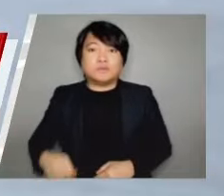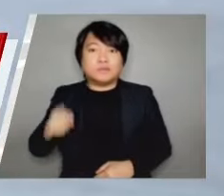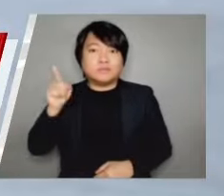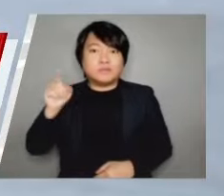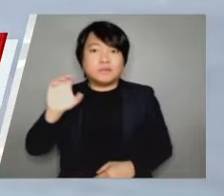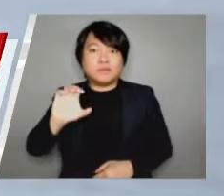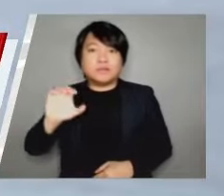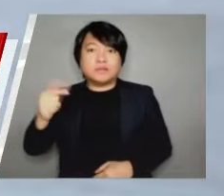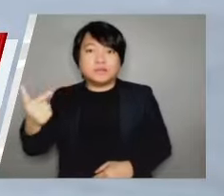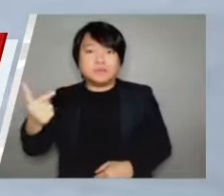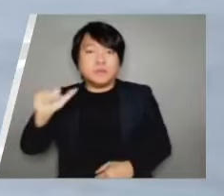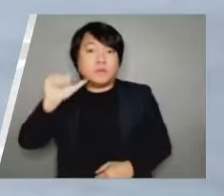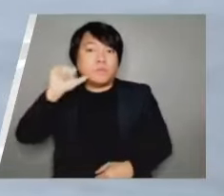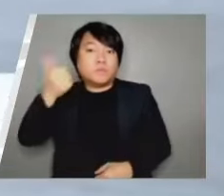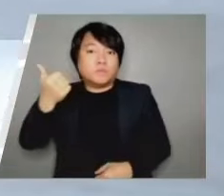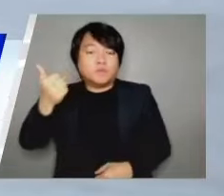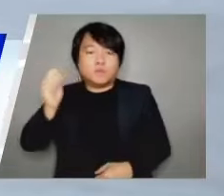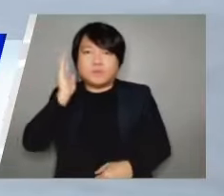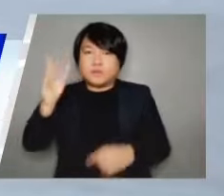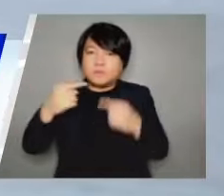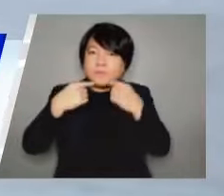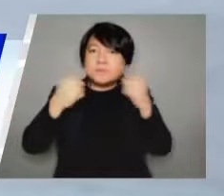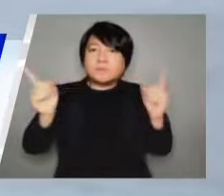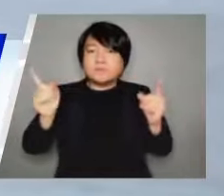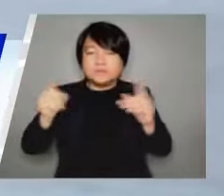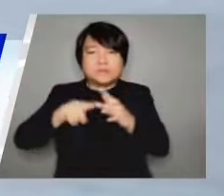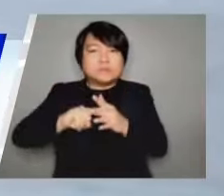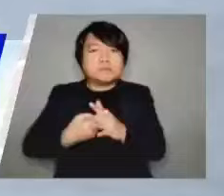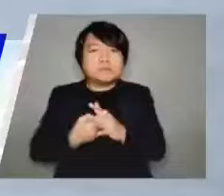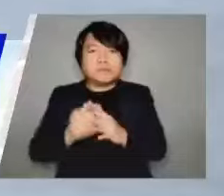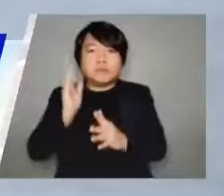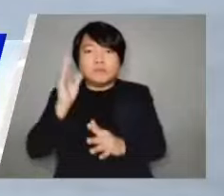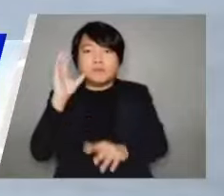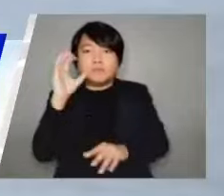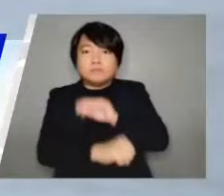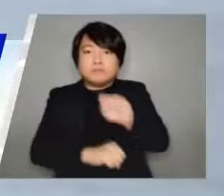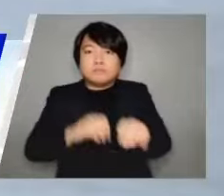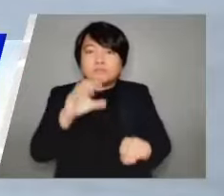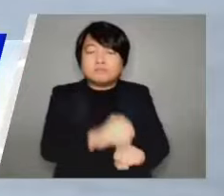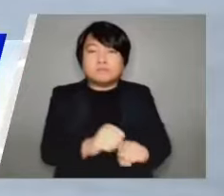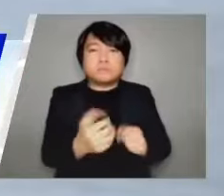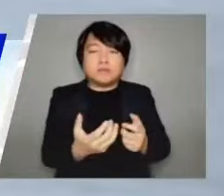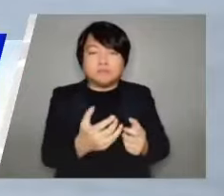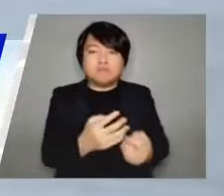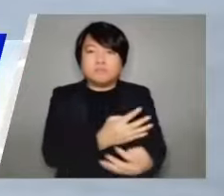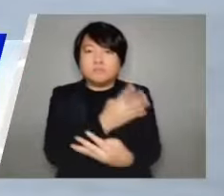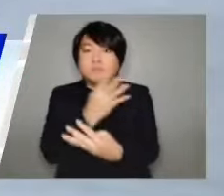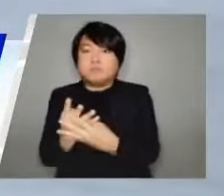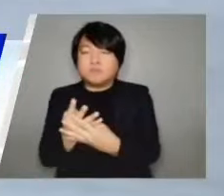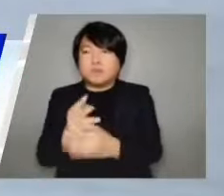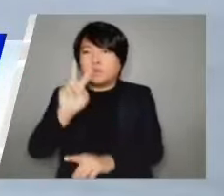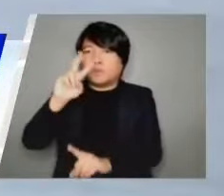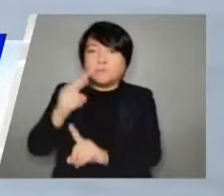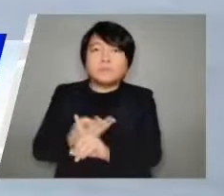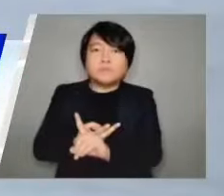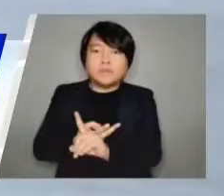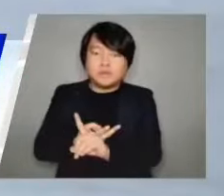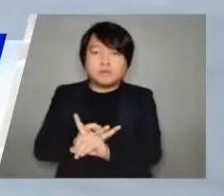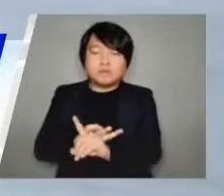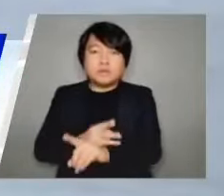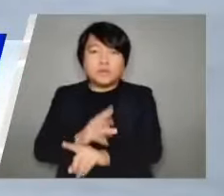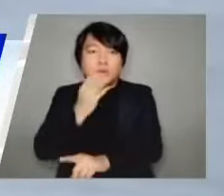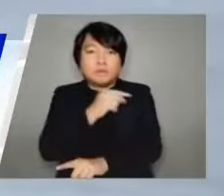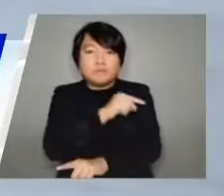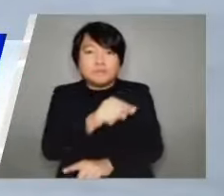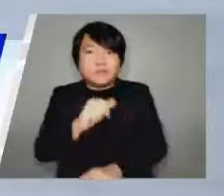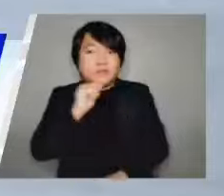bukas, maaari itong manghuli at magkulong ng hanggang 2 buwan ng walang paglilitis ng sinumang mga dayuhan na papalaos sa